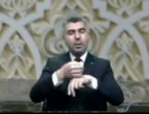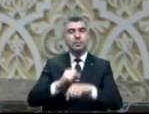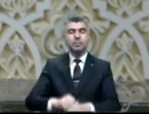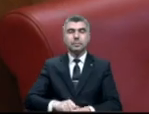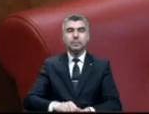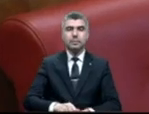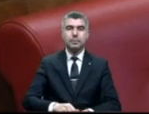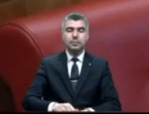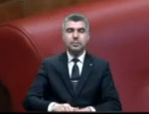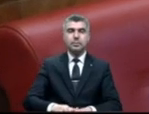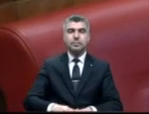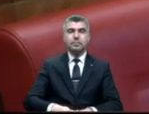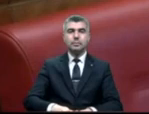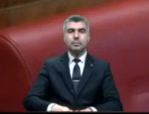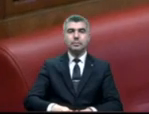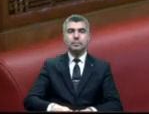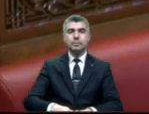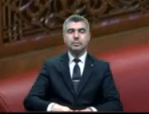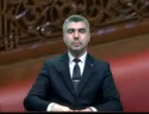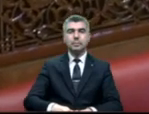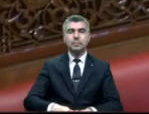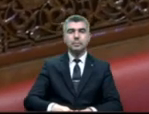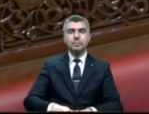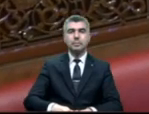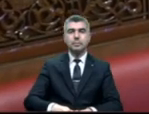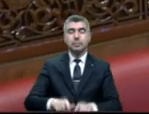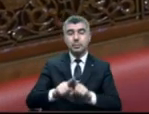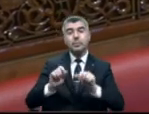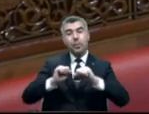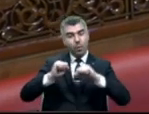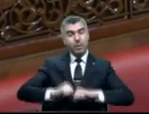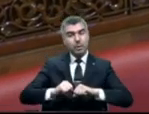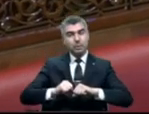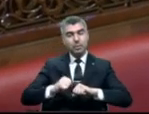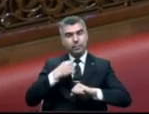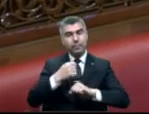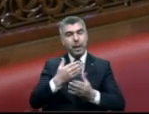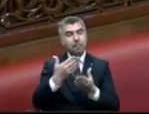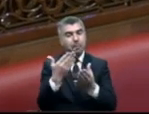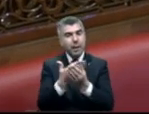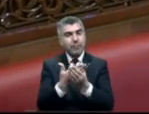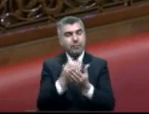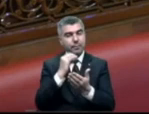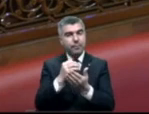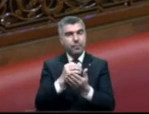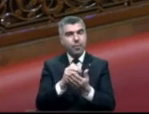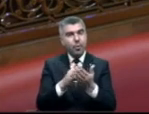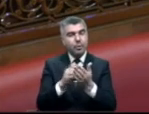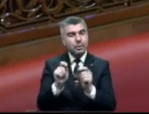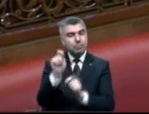وتركيز. تفضلي السيدة الوزيرة. إيجاز وتركيز، أنا موافقة أنه هذا ملف استثماري ليس